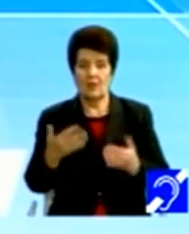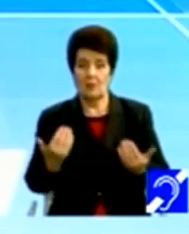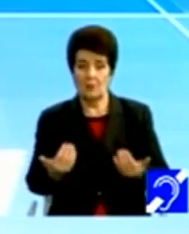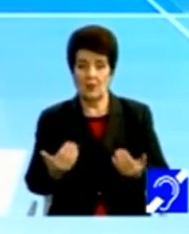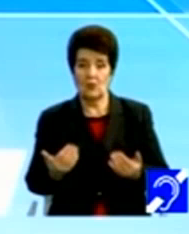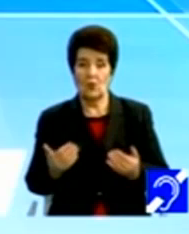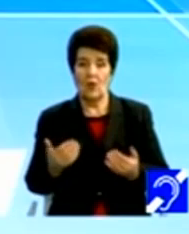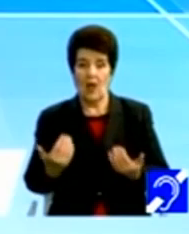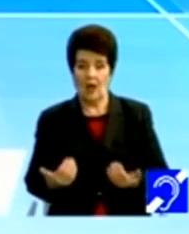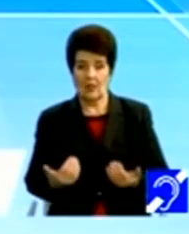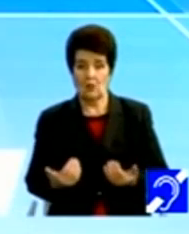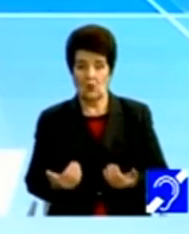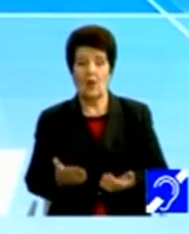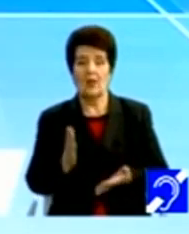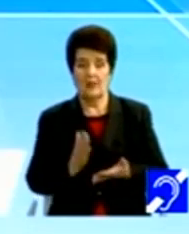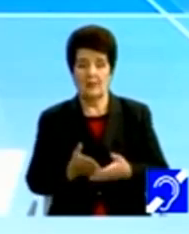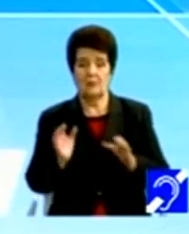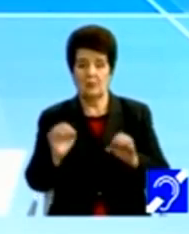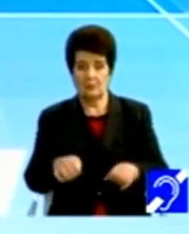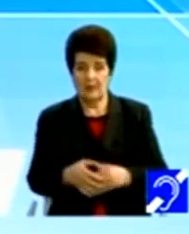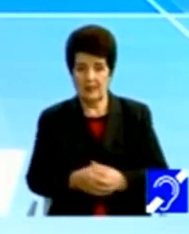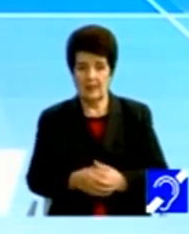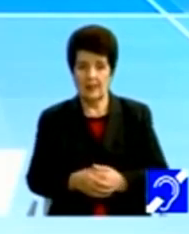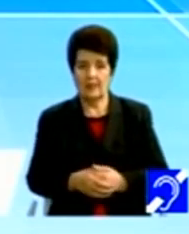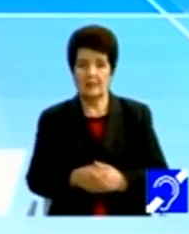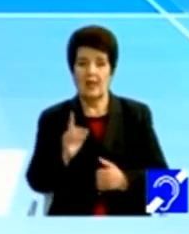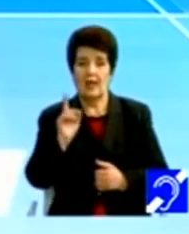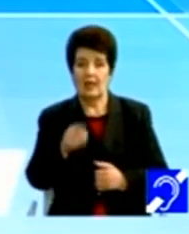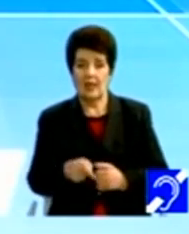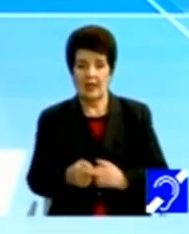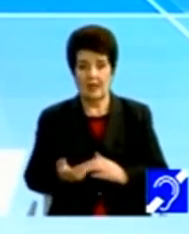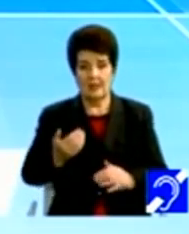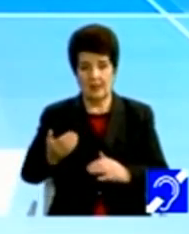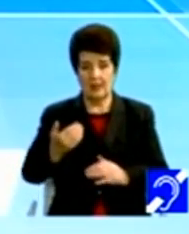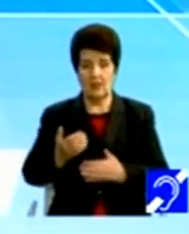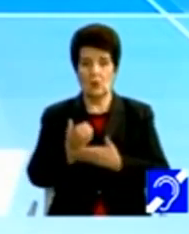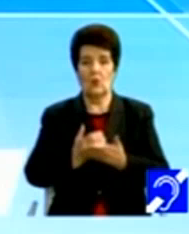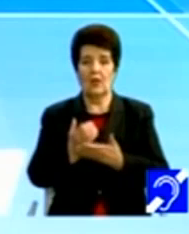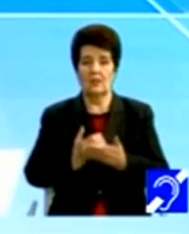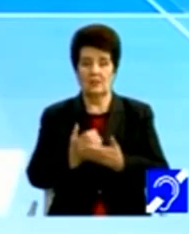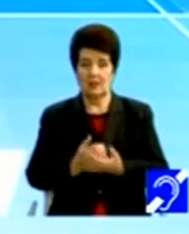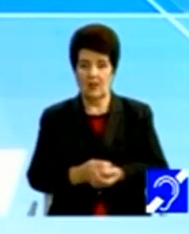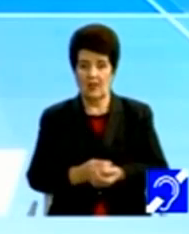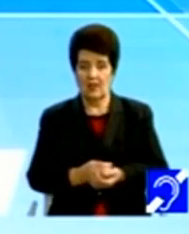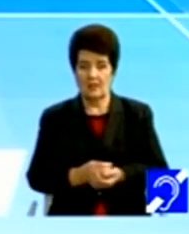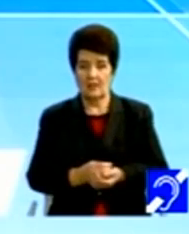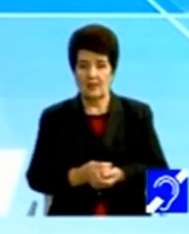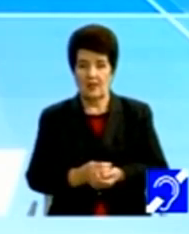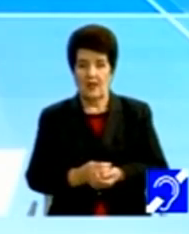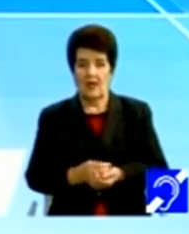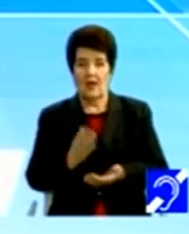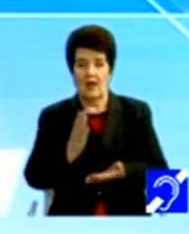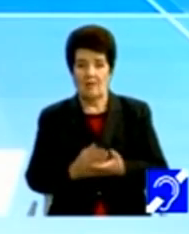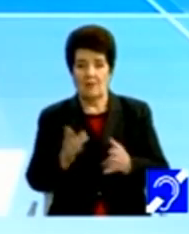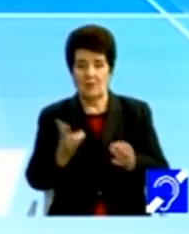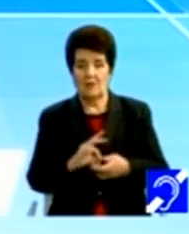actual există posibilități, deci chiar în interior cu resursele limitate pe care le avem. Avem nevoie